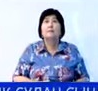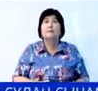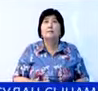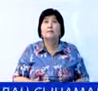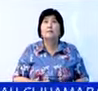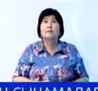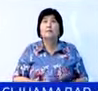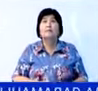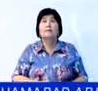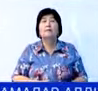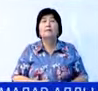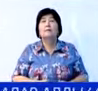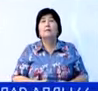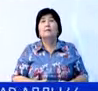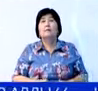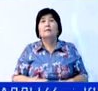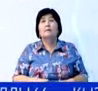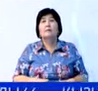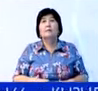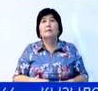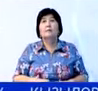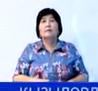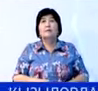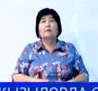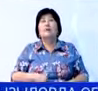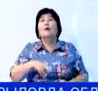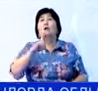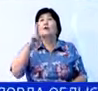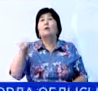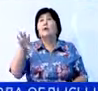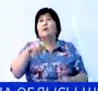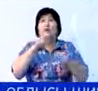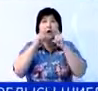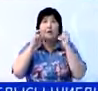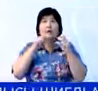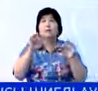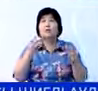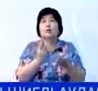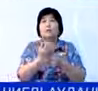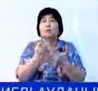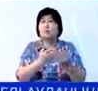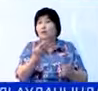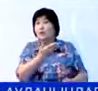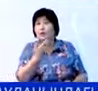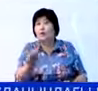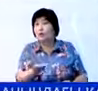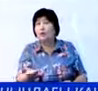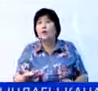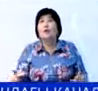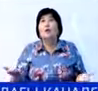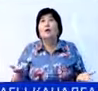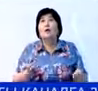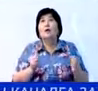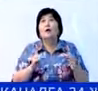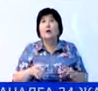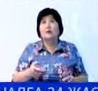2000 теңге ақша аламыз осы жерде жүрген. Балдарыңыз ешқандай маскада жоқ, ешқандай перчатка тағып отқан жоқ. Неге не қарайсыз?